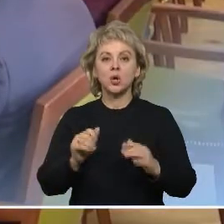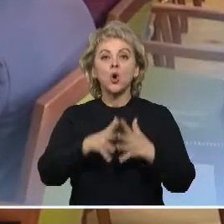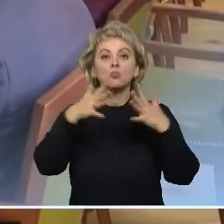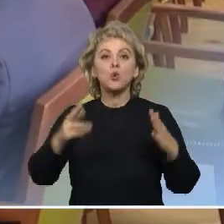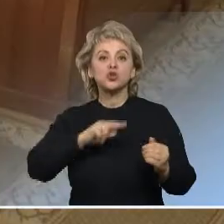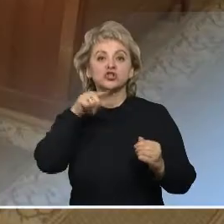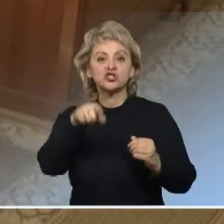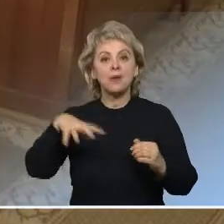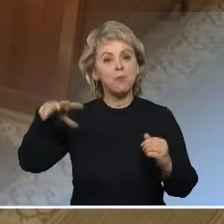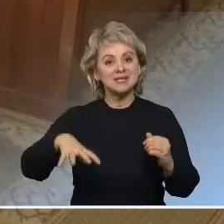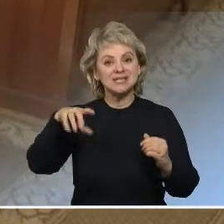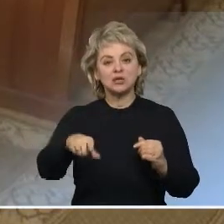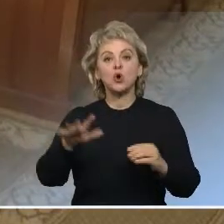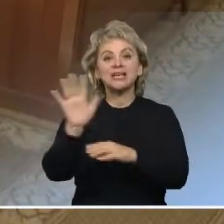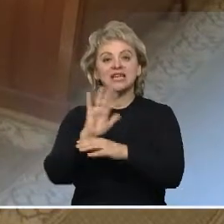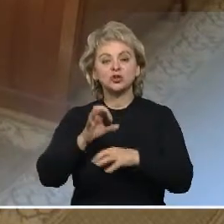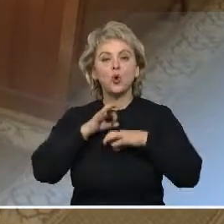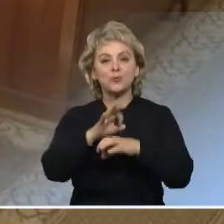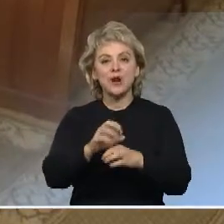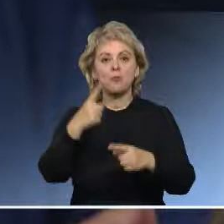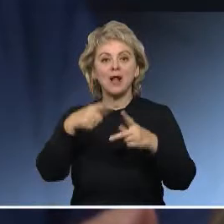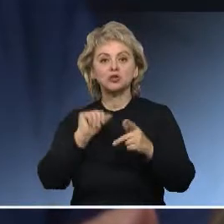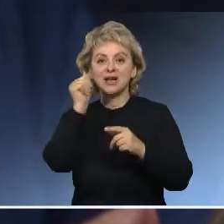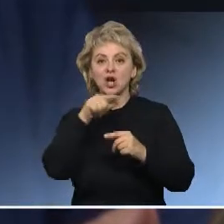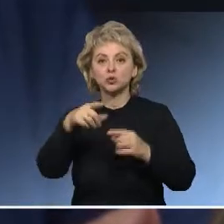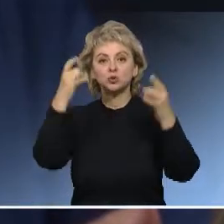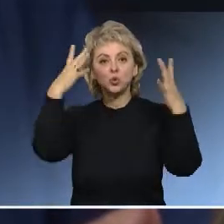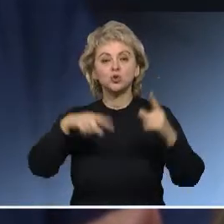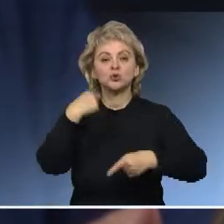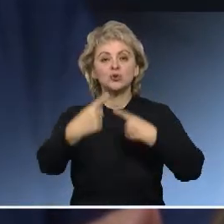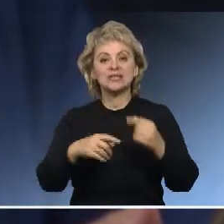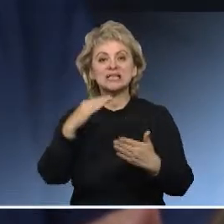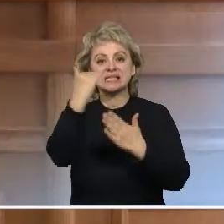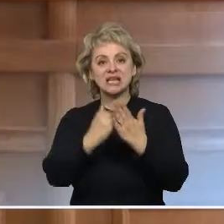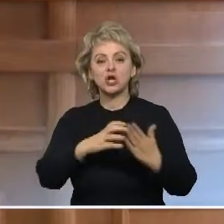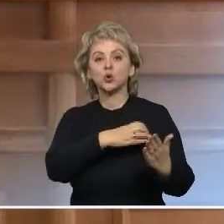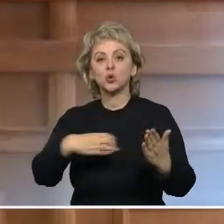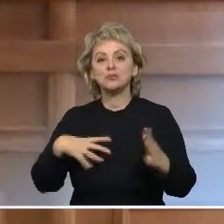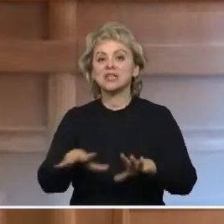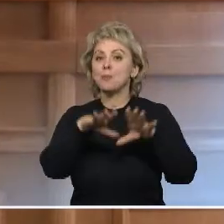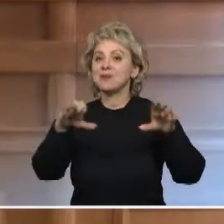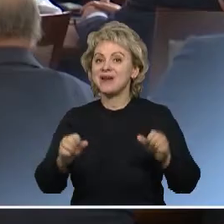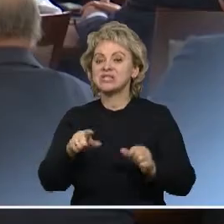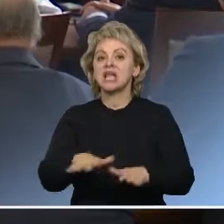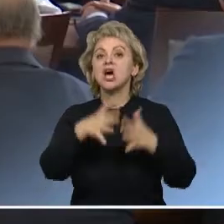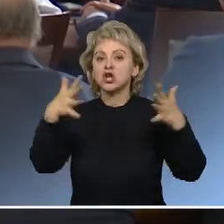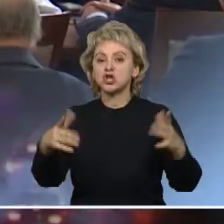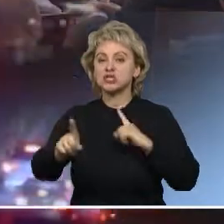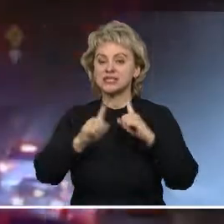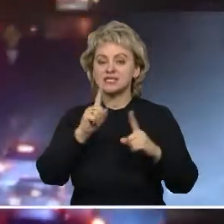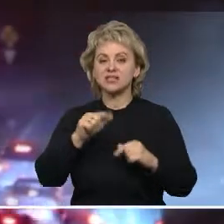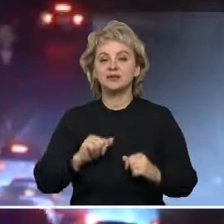Больше внимания баскетболу и кино. Провести полуторагодовой культурный марафон – задача губернатора правительству на расширенном